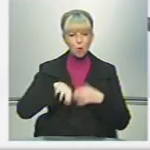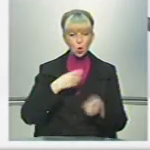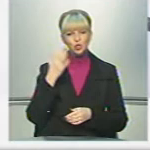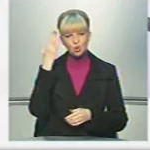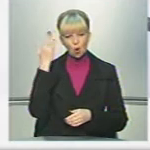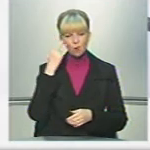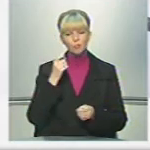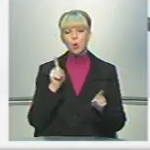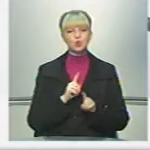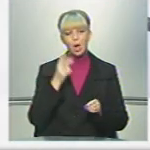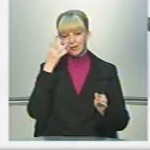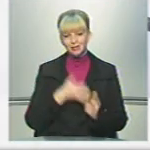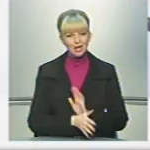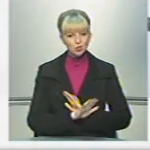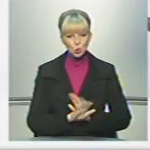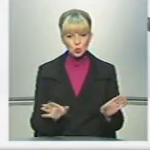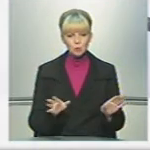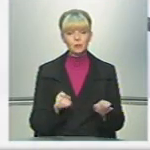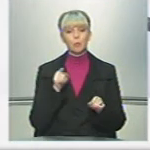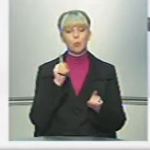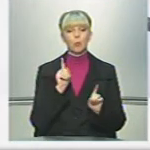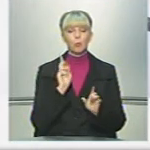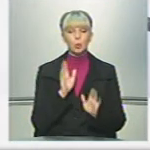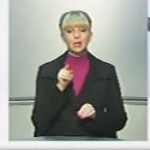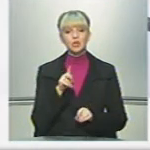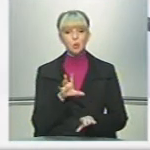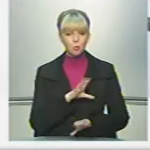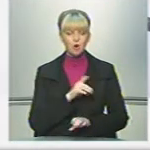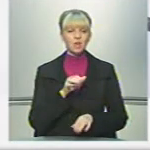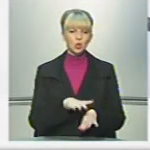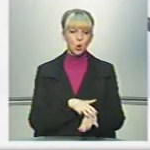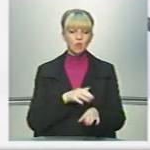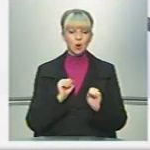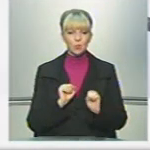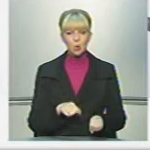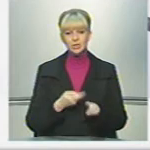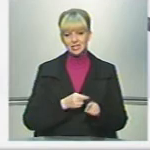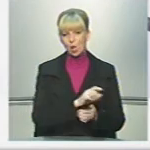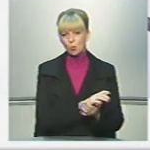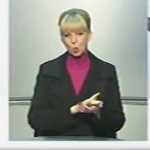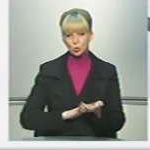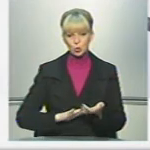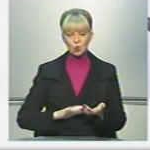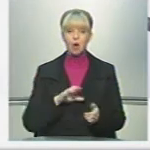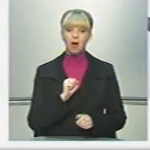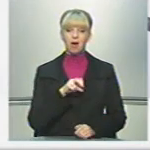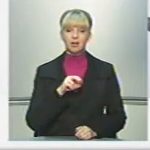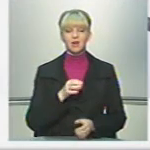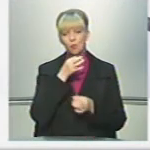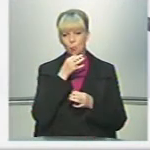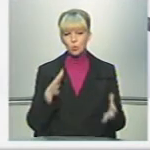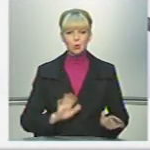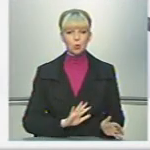що незрозуміло. Буде те, що було, і воно довго може ще продовжуватися. Але в